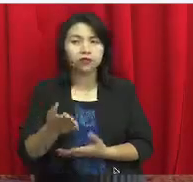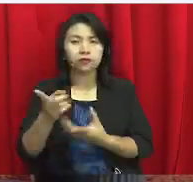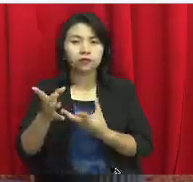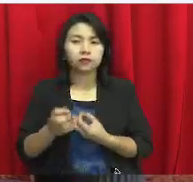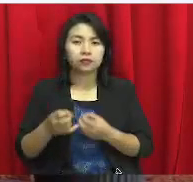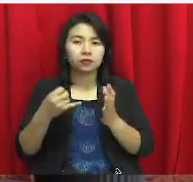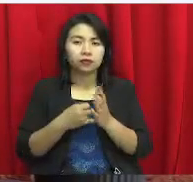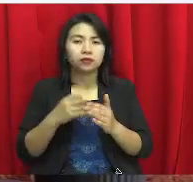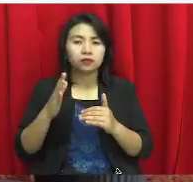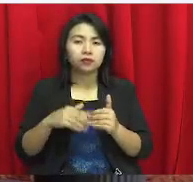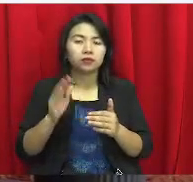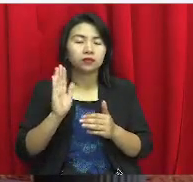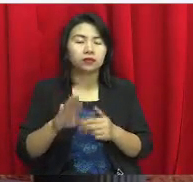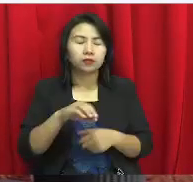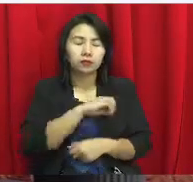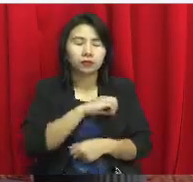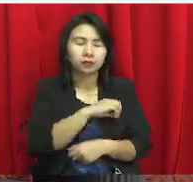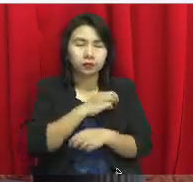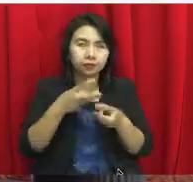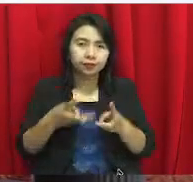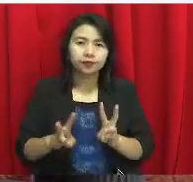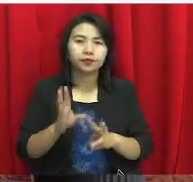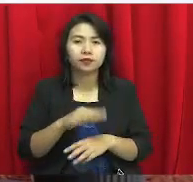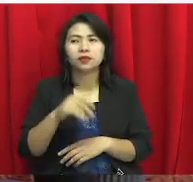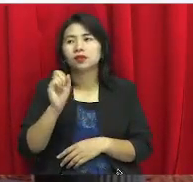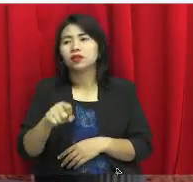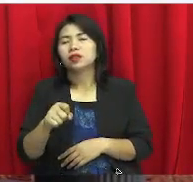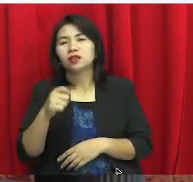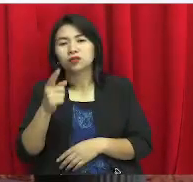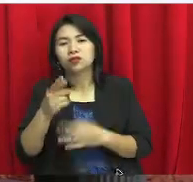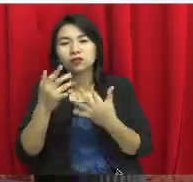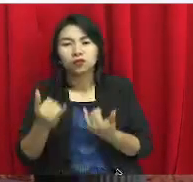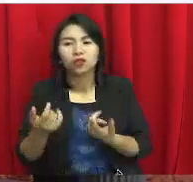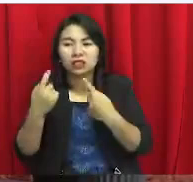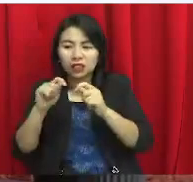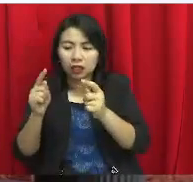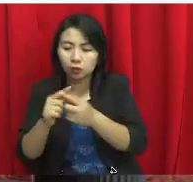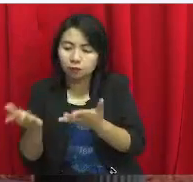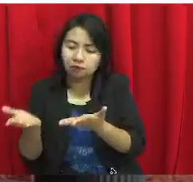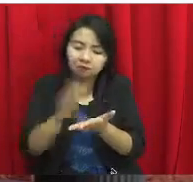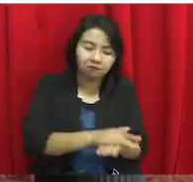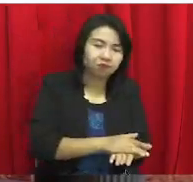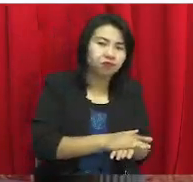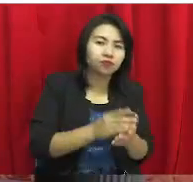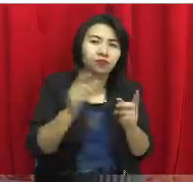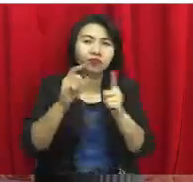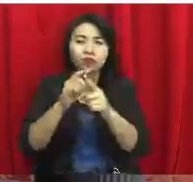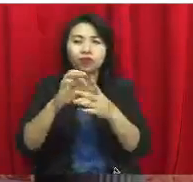right. Mas pinipili mong isarado ang isang scripture, ang isang salita ng Diyos